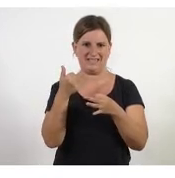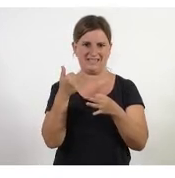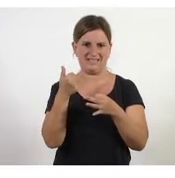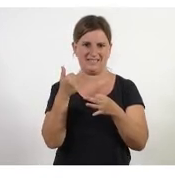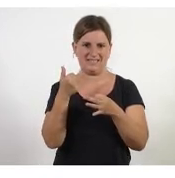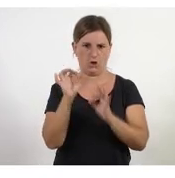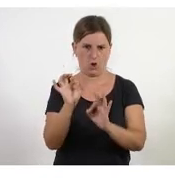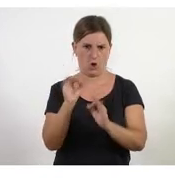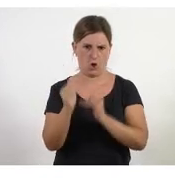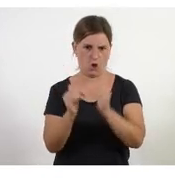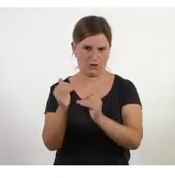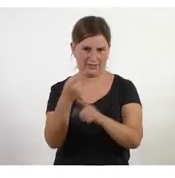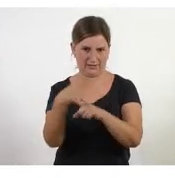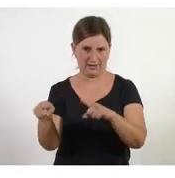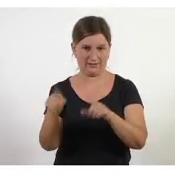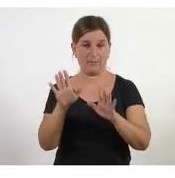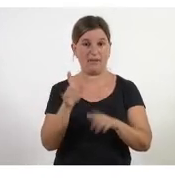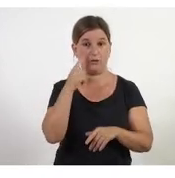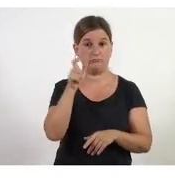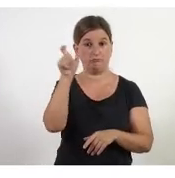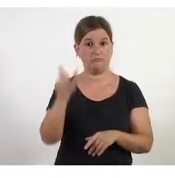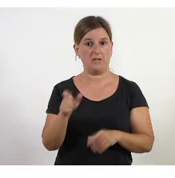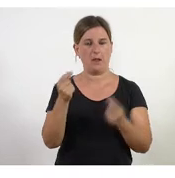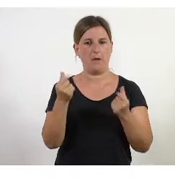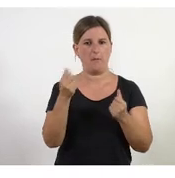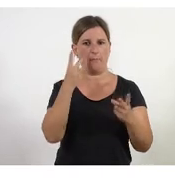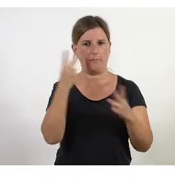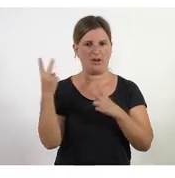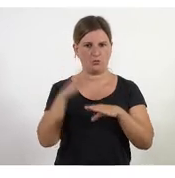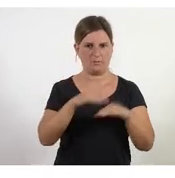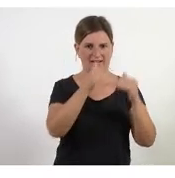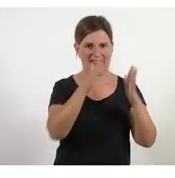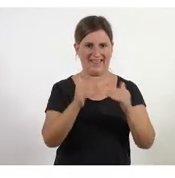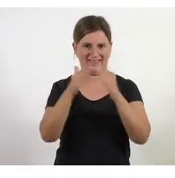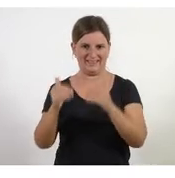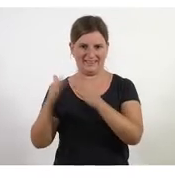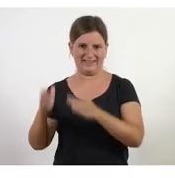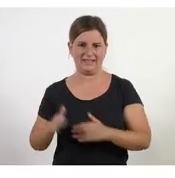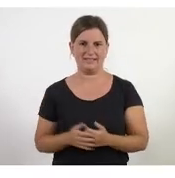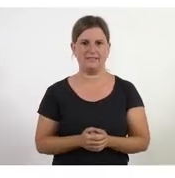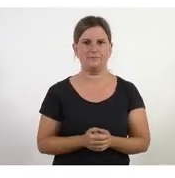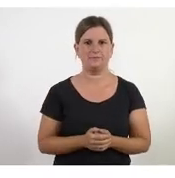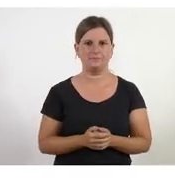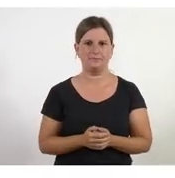més concrets, d'acord? Perquè estem veient els preus per entitats.